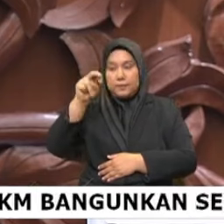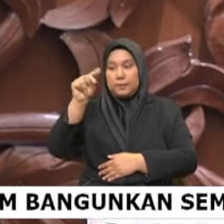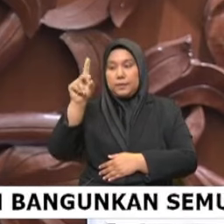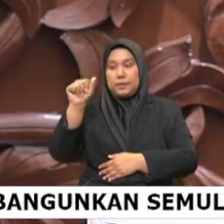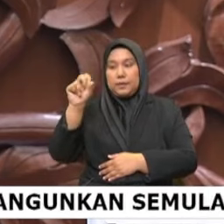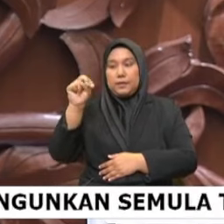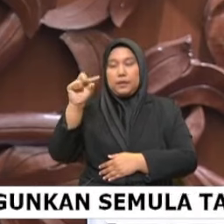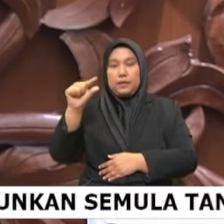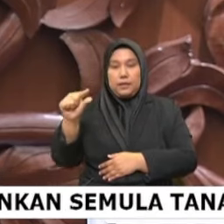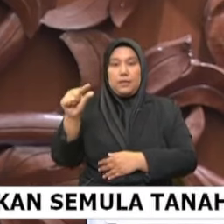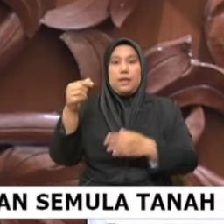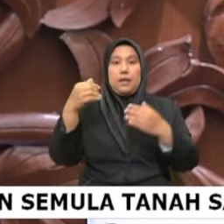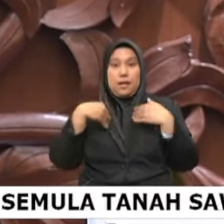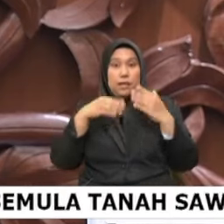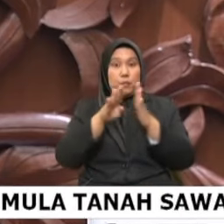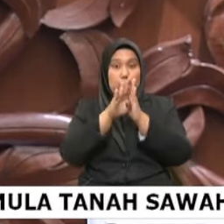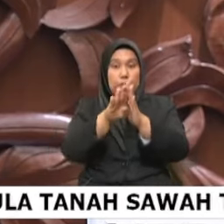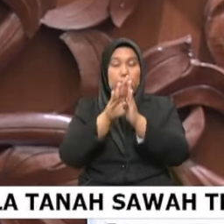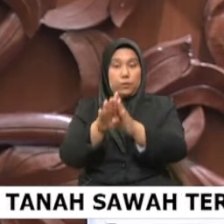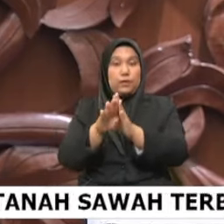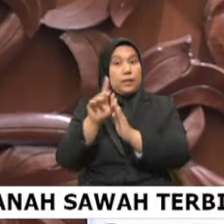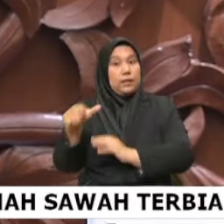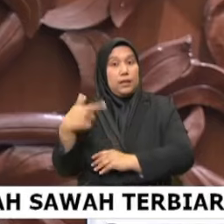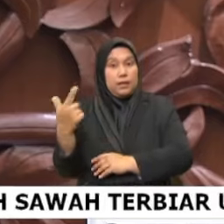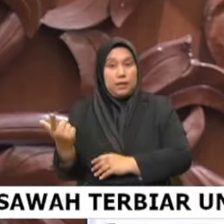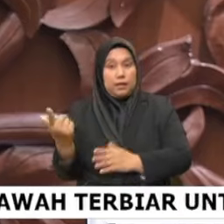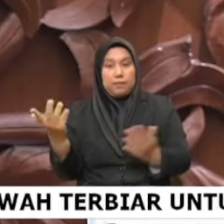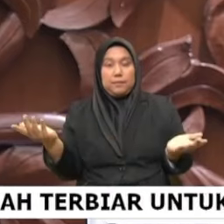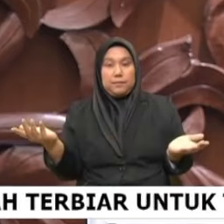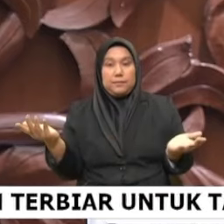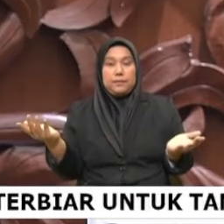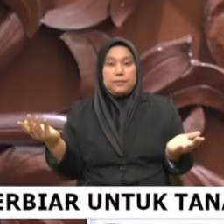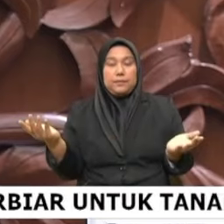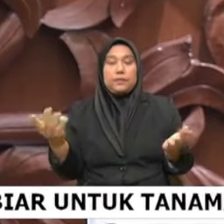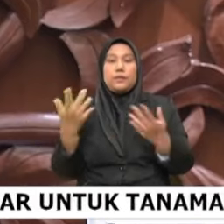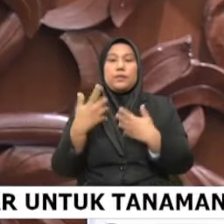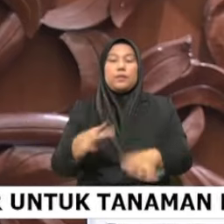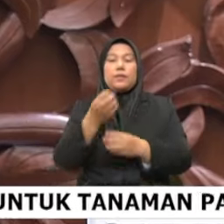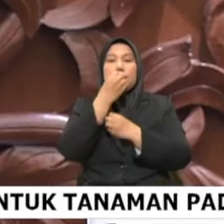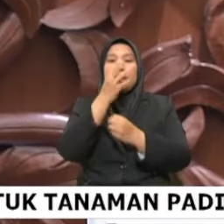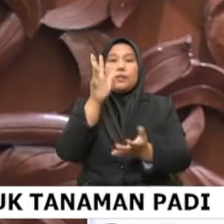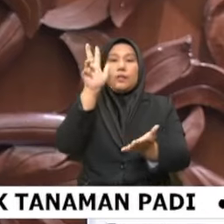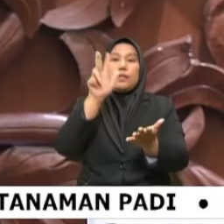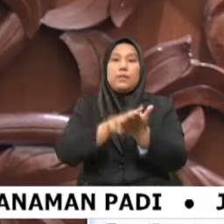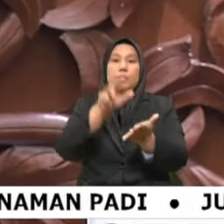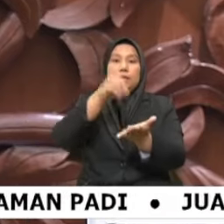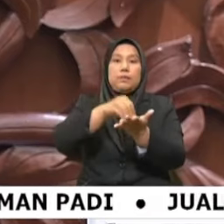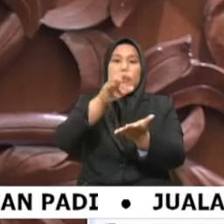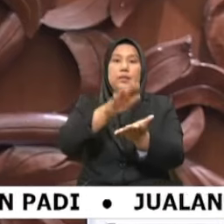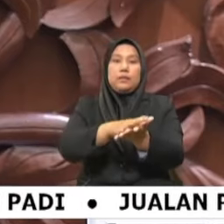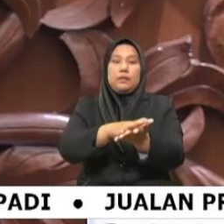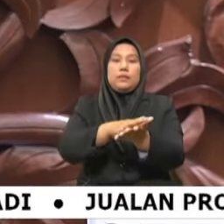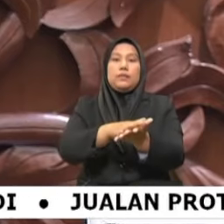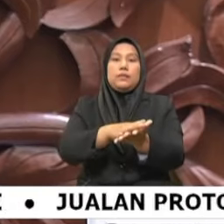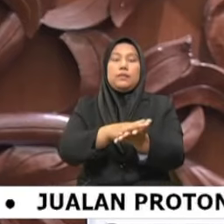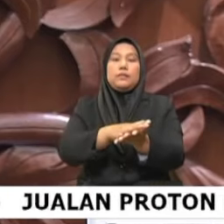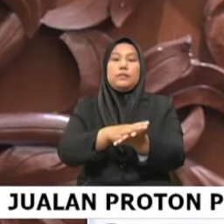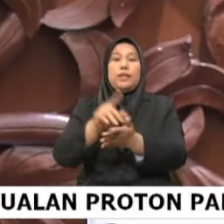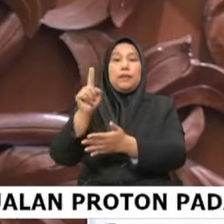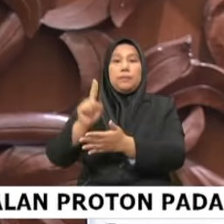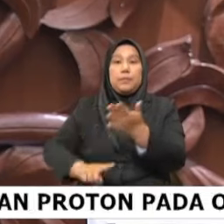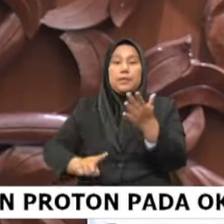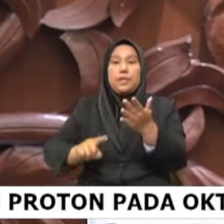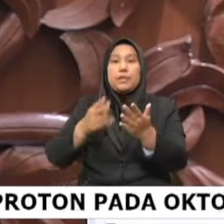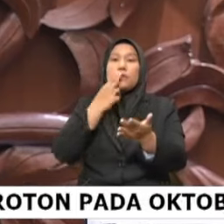yang telah pun saya nyatakan seperti yang termaktub dalam surat yang ditulis oleh SPRM kepada saya.